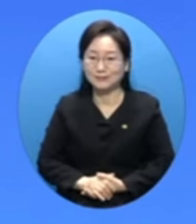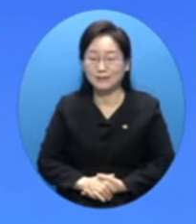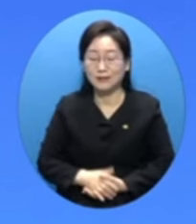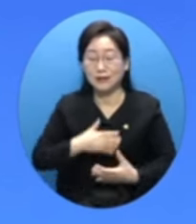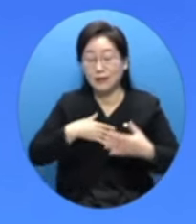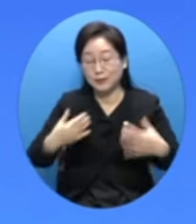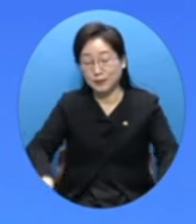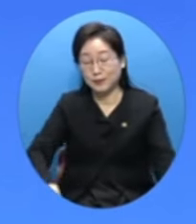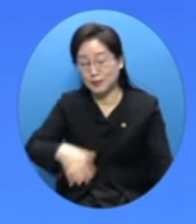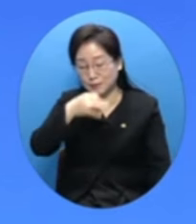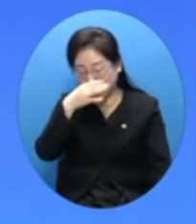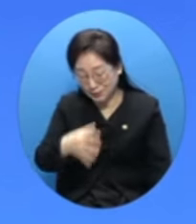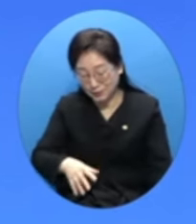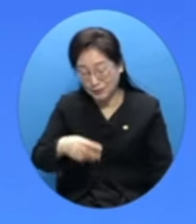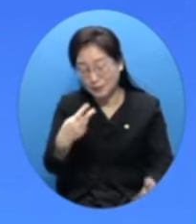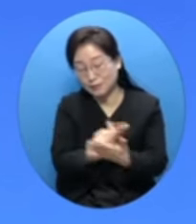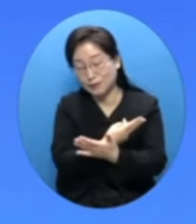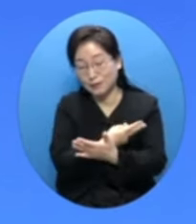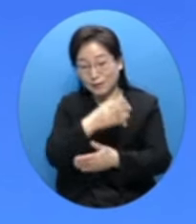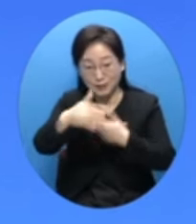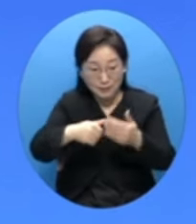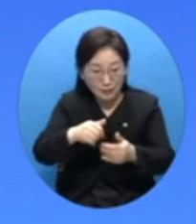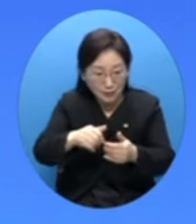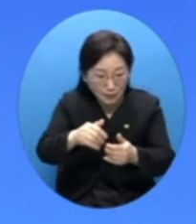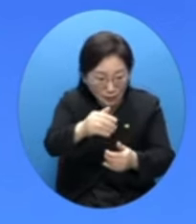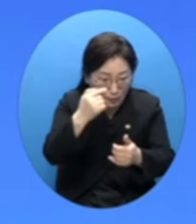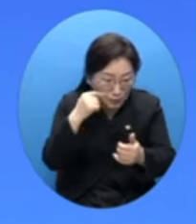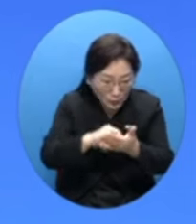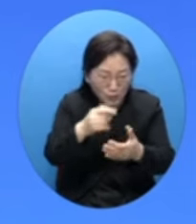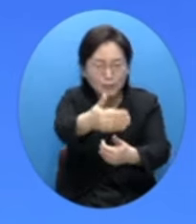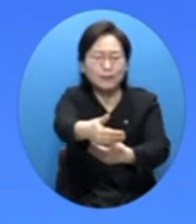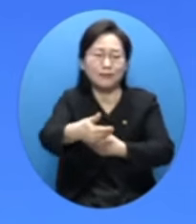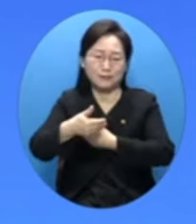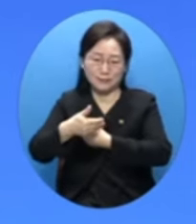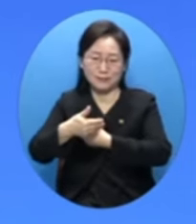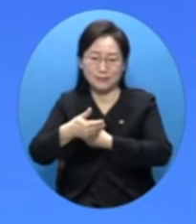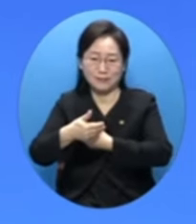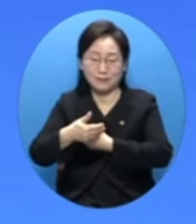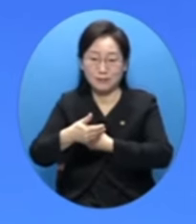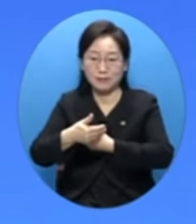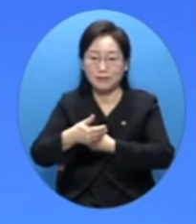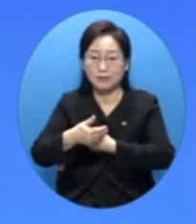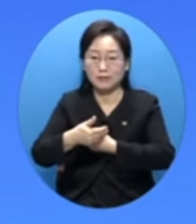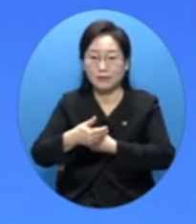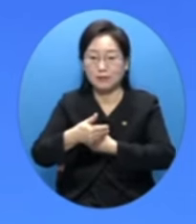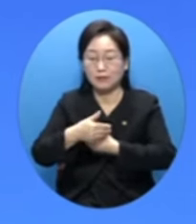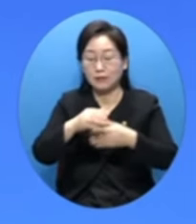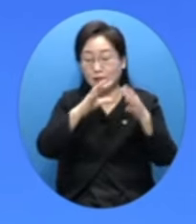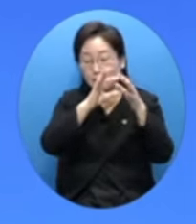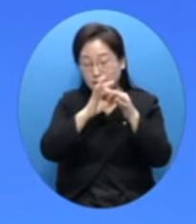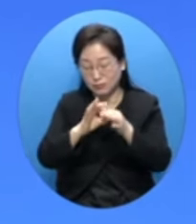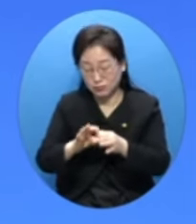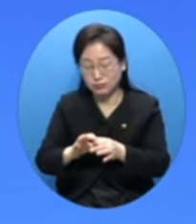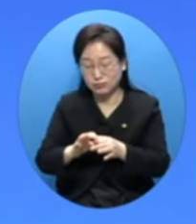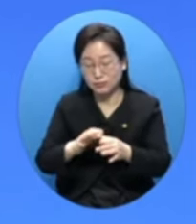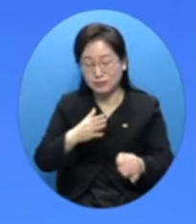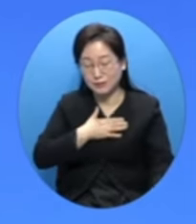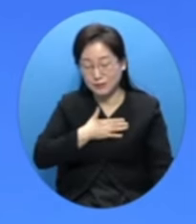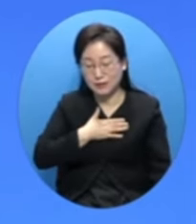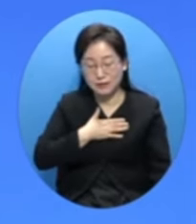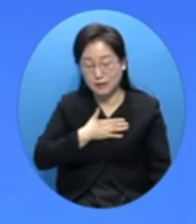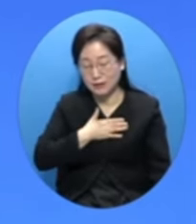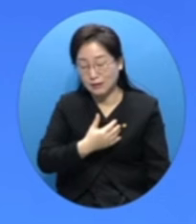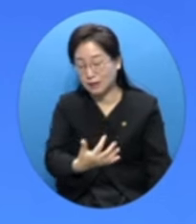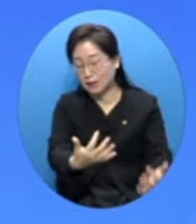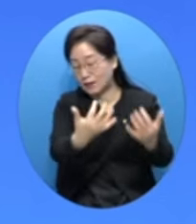피곤하고 지쳐 쓰러져 있을 때 우리를 안아주십니다. 더 이상 이 나에게 닥쳐온